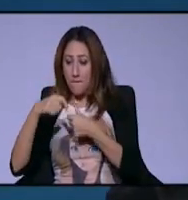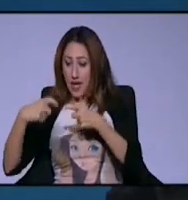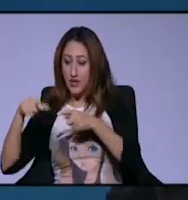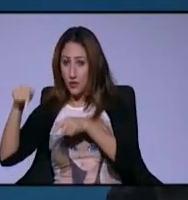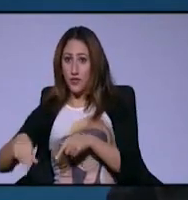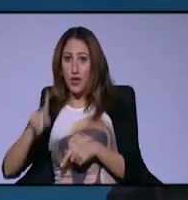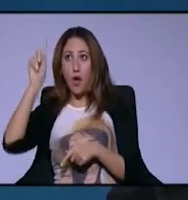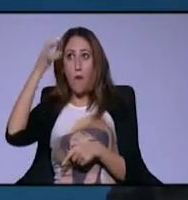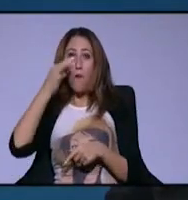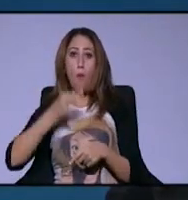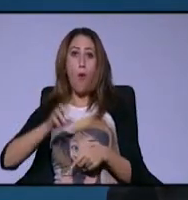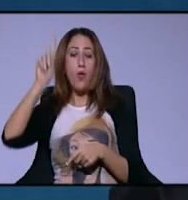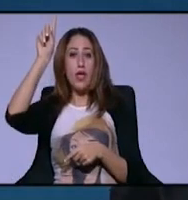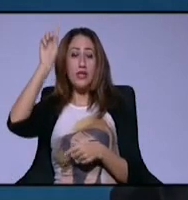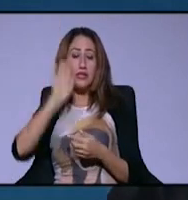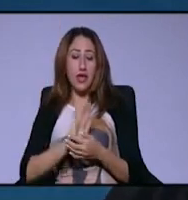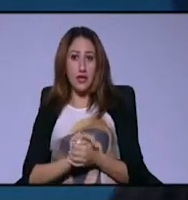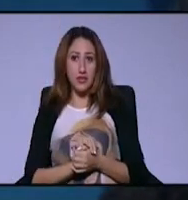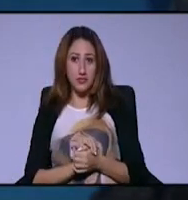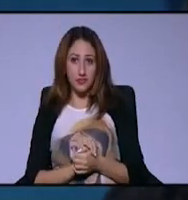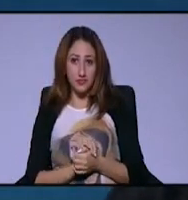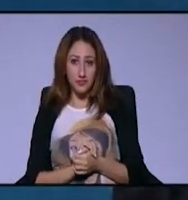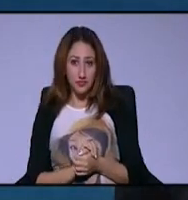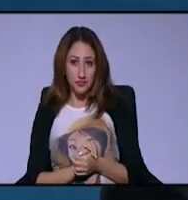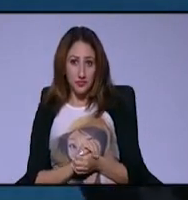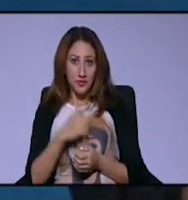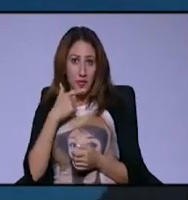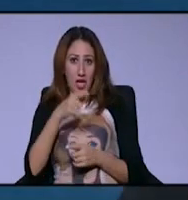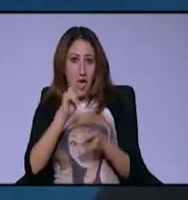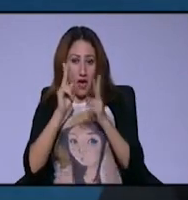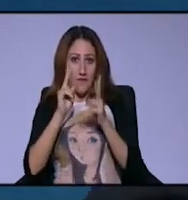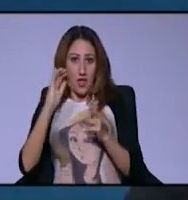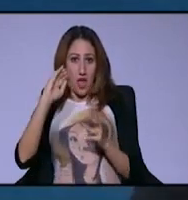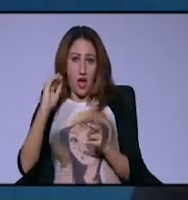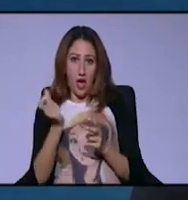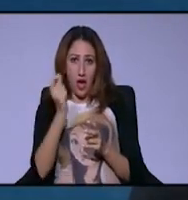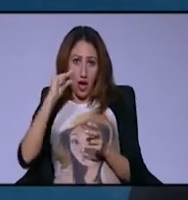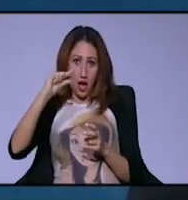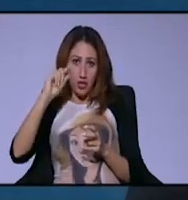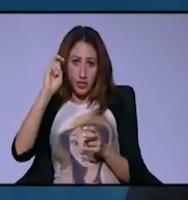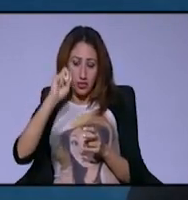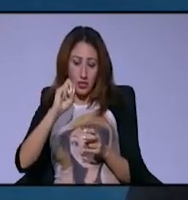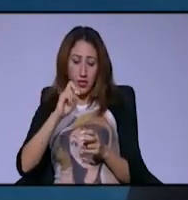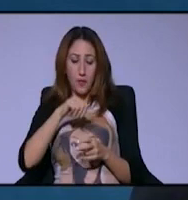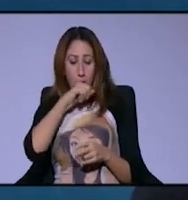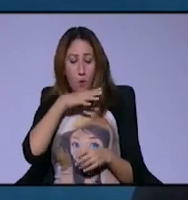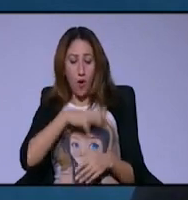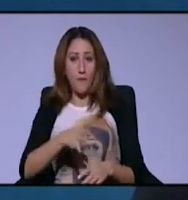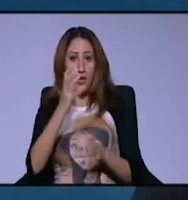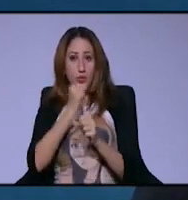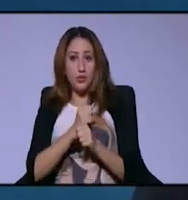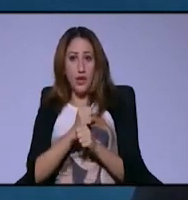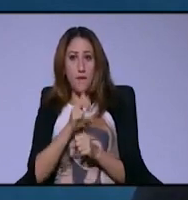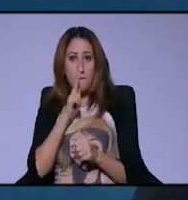المعجزات المتعلقة بقضية حفر الخندق. من المعجزات مثلا أنه عليه الصلاة والسلام قال